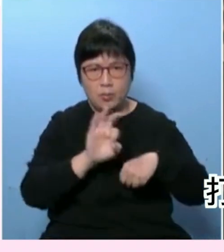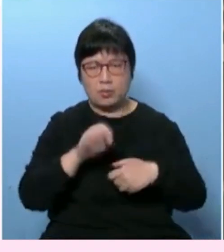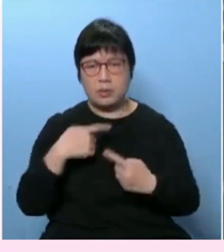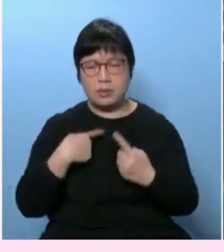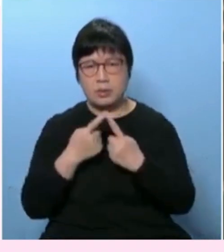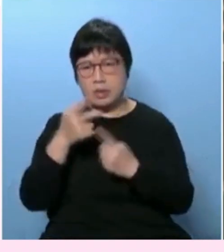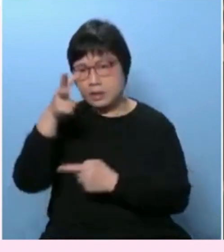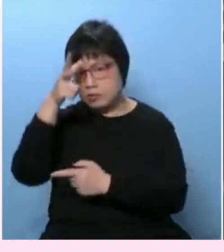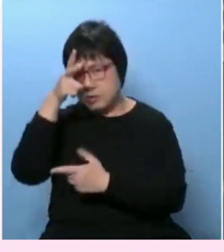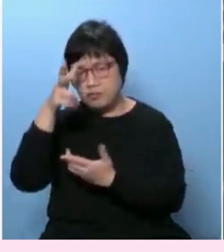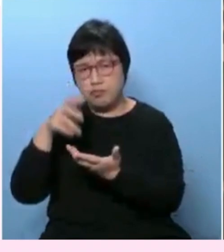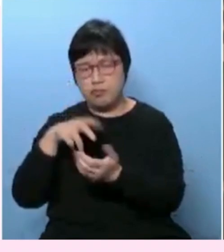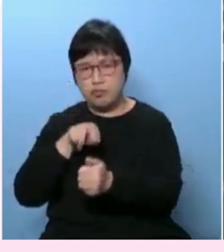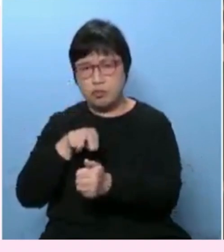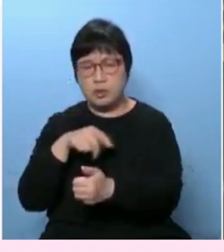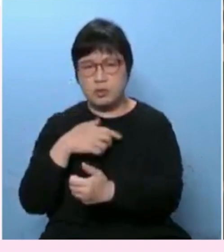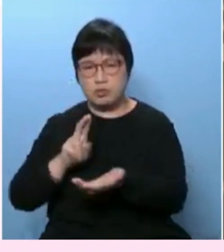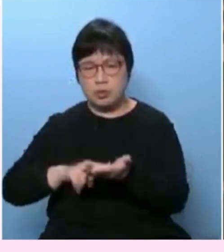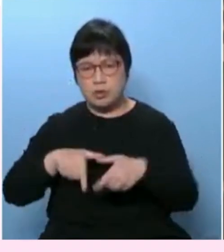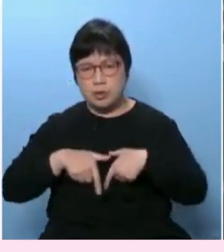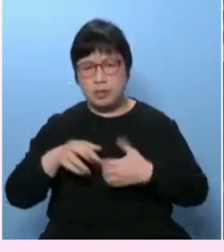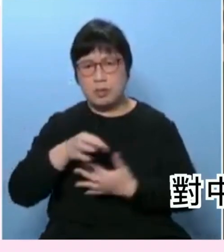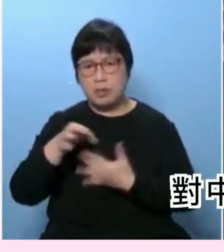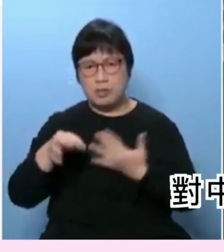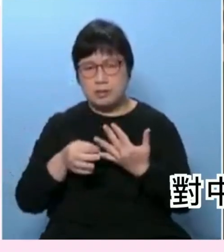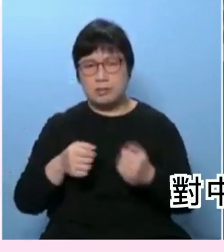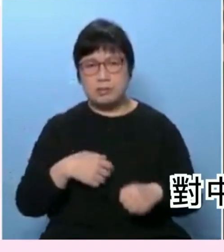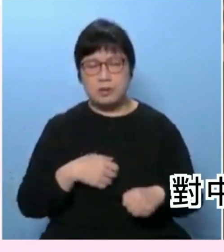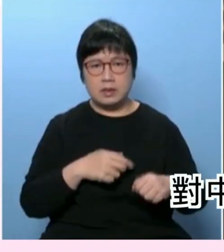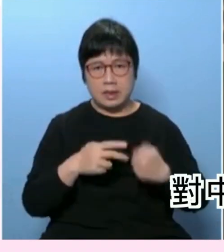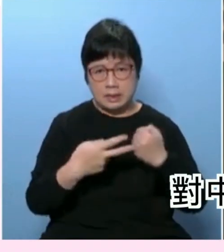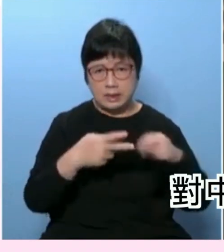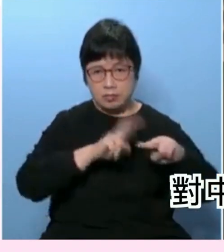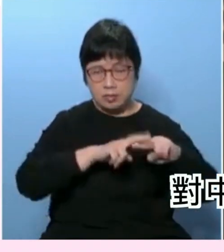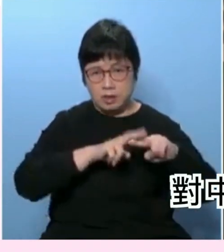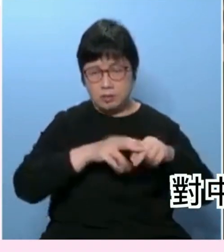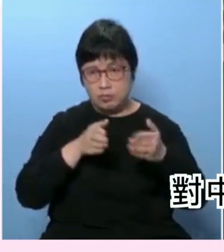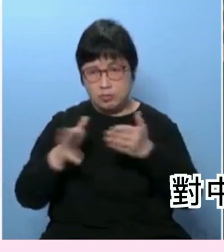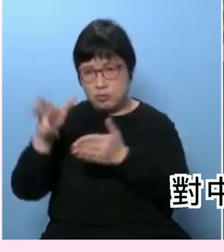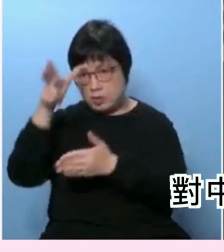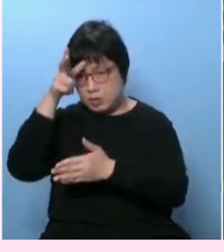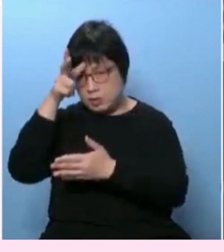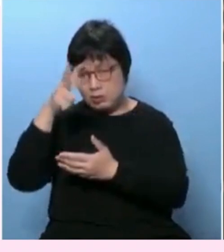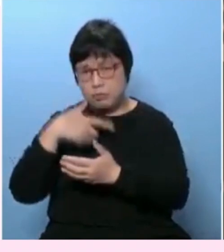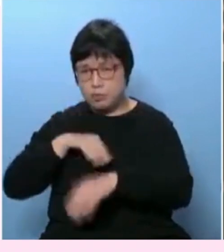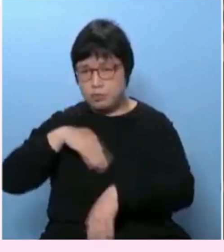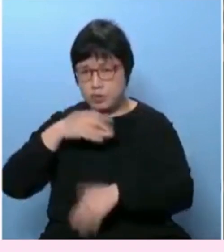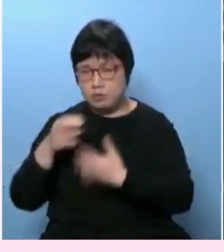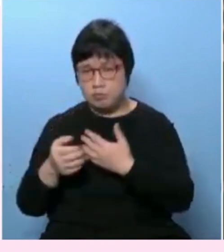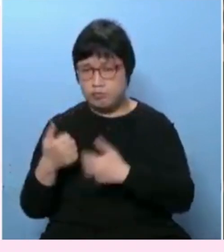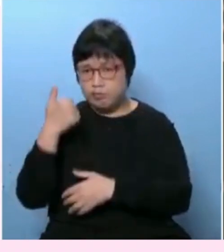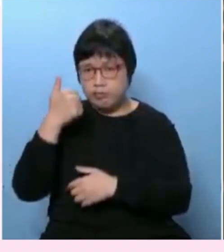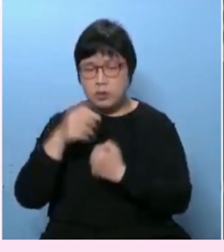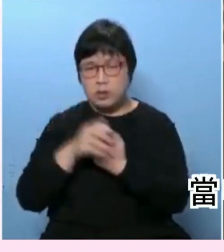心。二，鑑於據悉國內人民咧對中央政府滿意度咧近年持續高企，有冇研